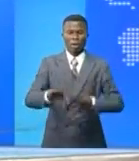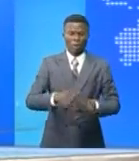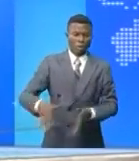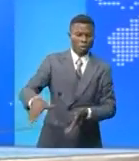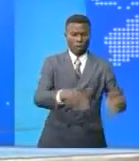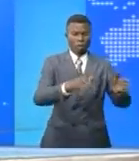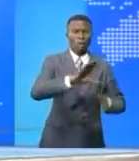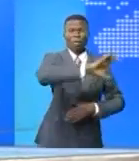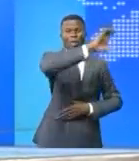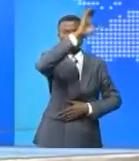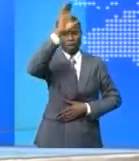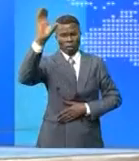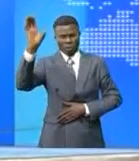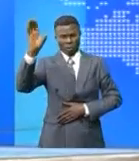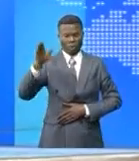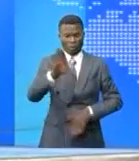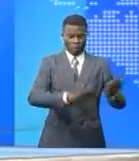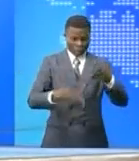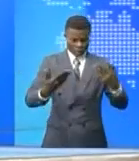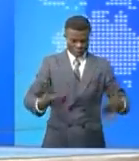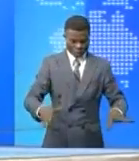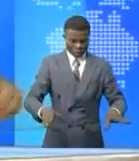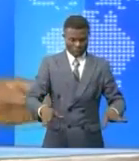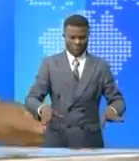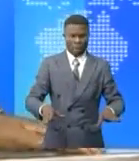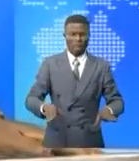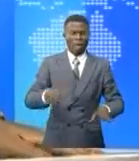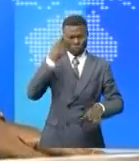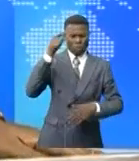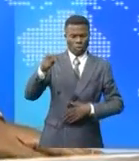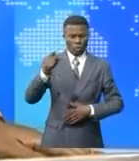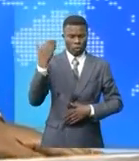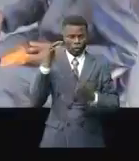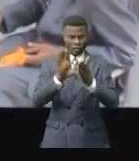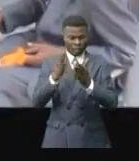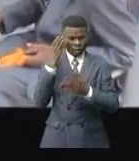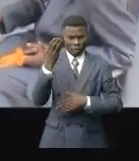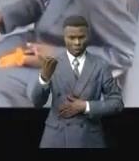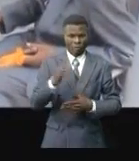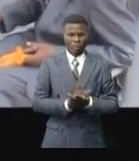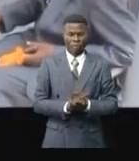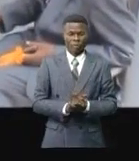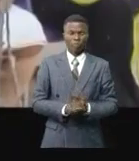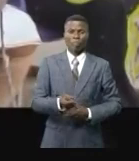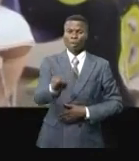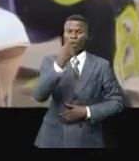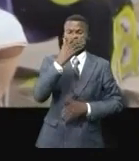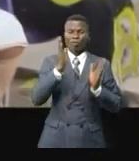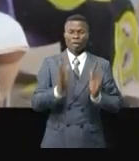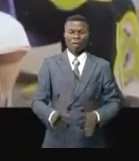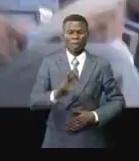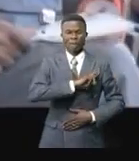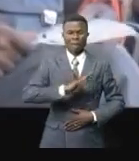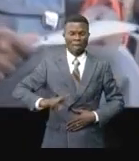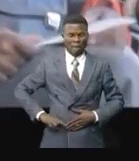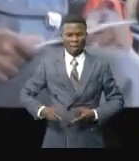du paradis après des obsèques dignes en sa mémoire. Lixon Kabbalah. L'Ordre des pharmaciens de la République démocratique du Congo